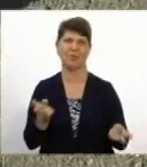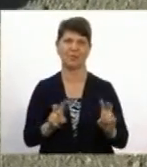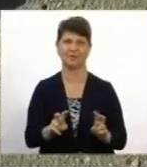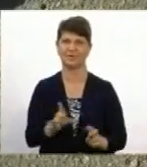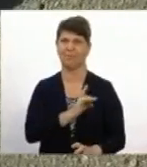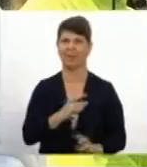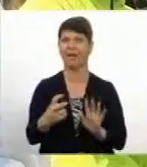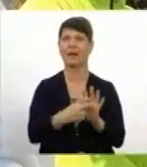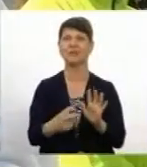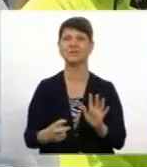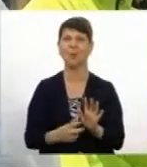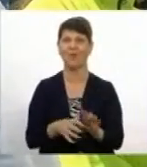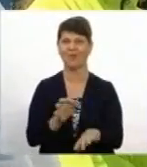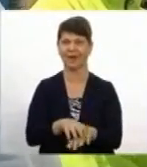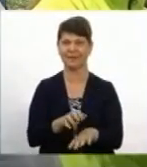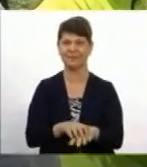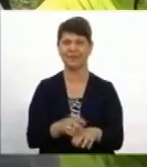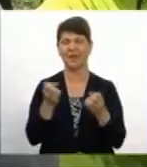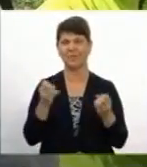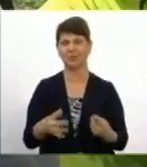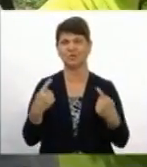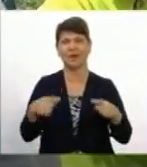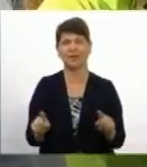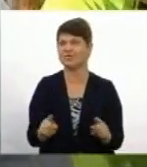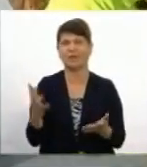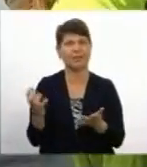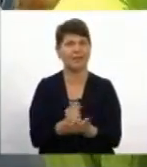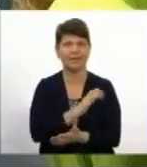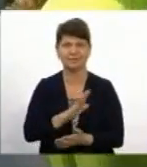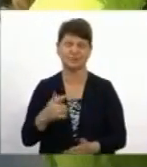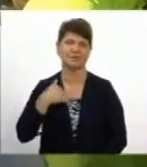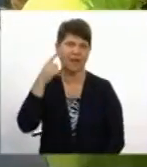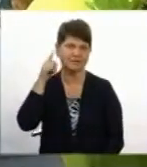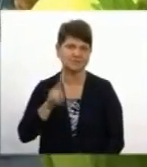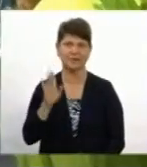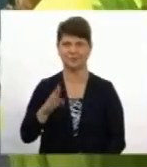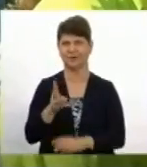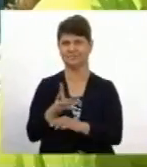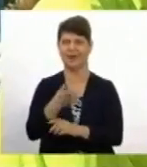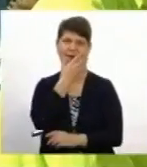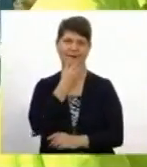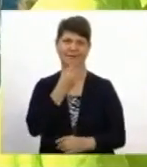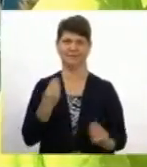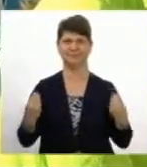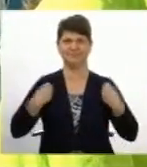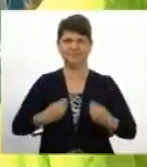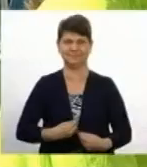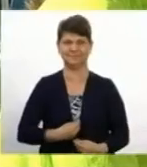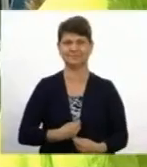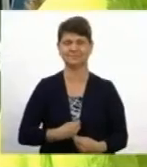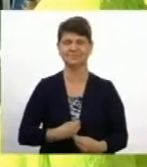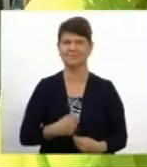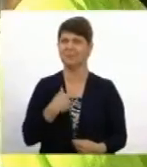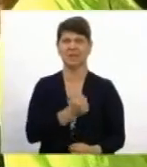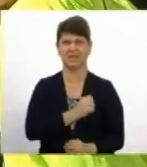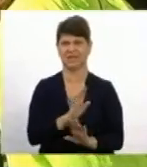білих кросівках. Просто в мене іншого одягу так то не знайшлося, і я знала, що нас буде знімати. Гарно вдягнулася. Насамперед мені не